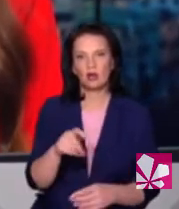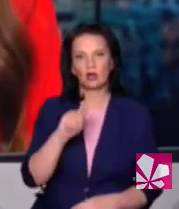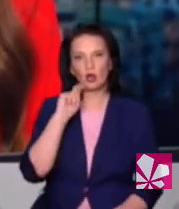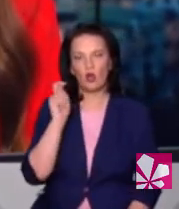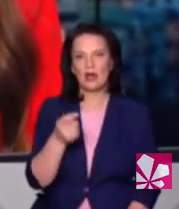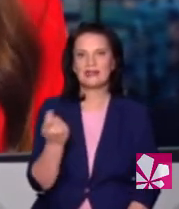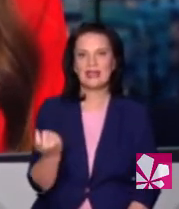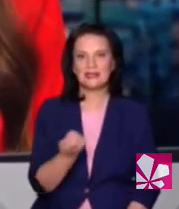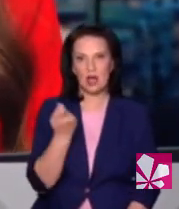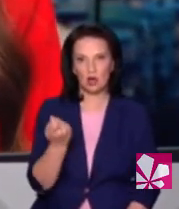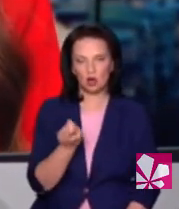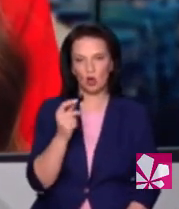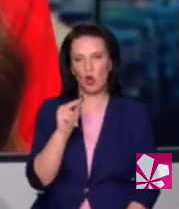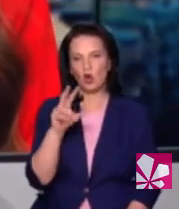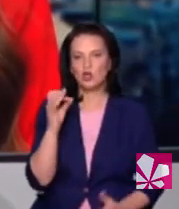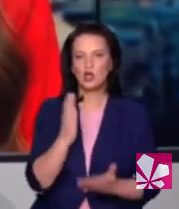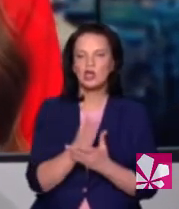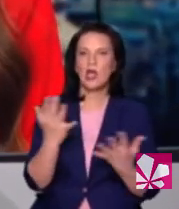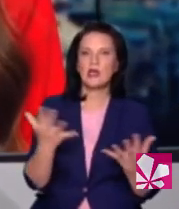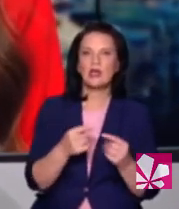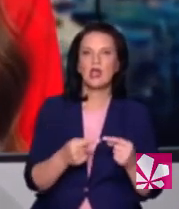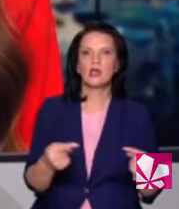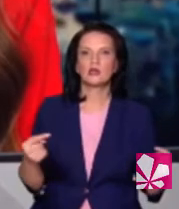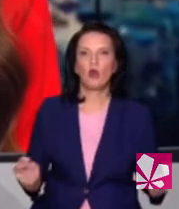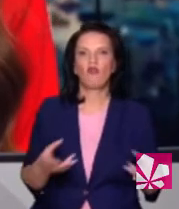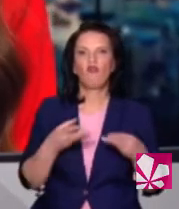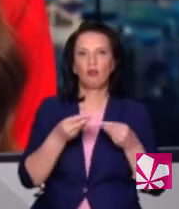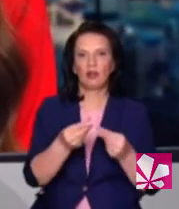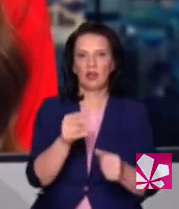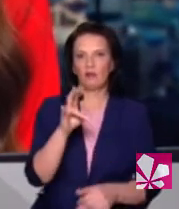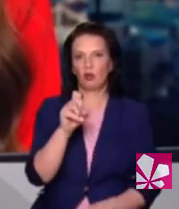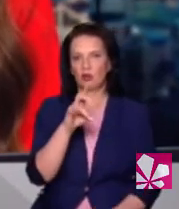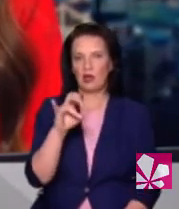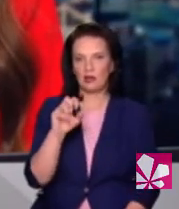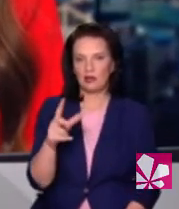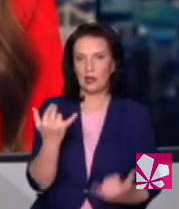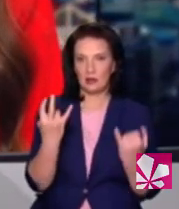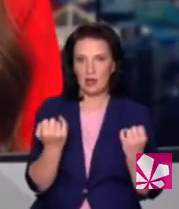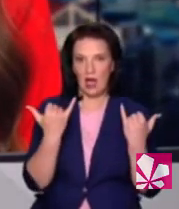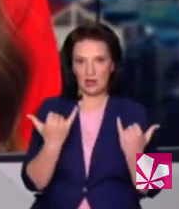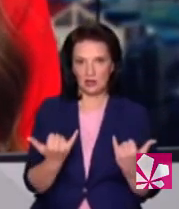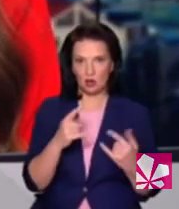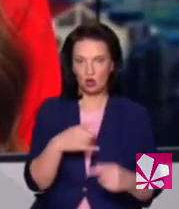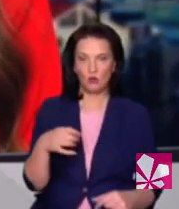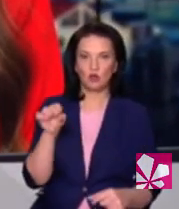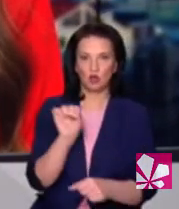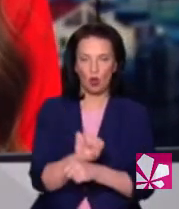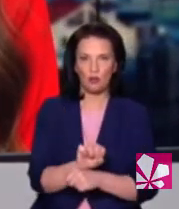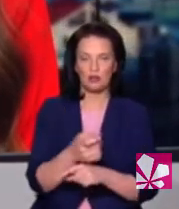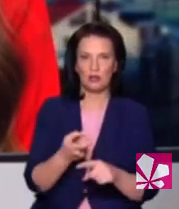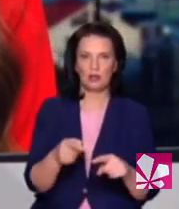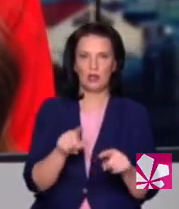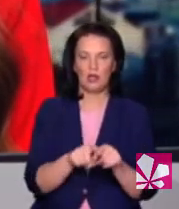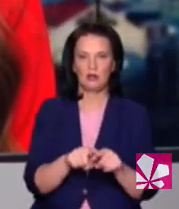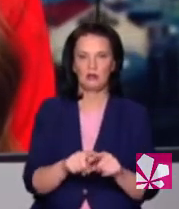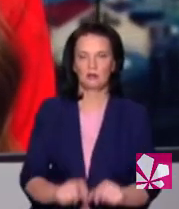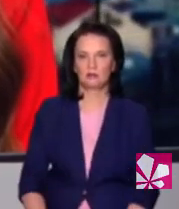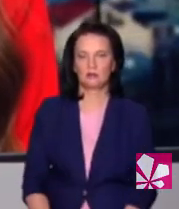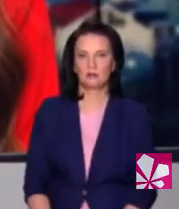зерно. Чи є якісь інструменти впливу на них станом на зараз, щоб зупинити цю діяльність?